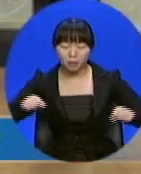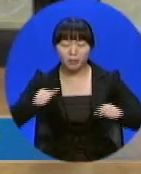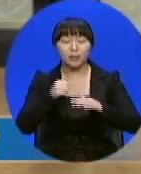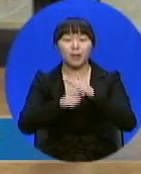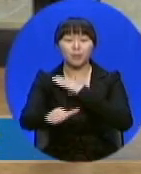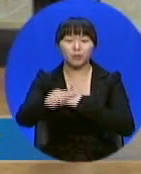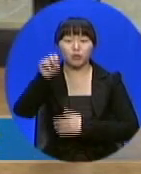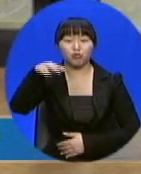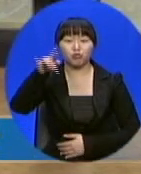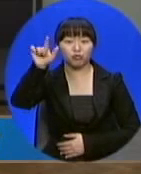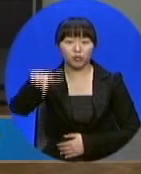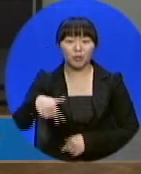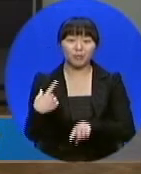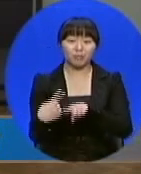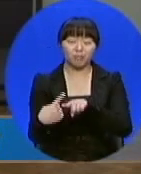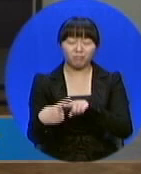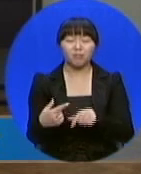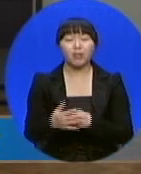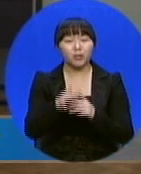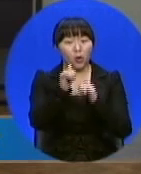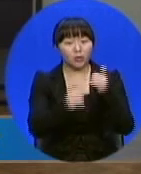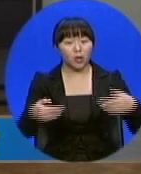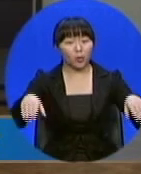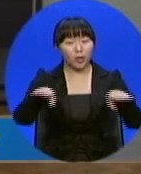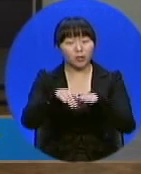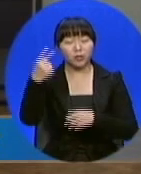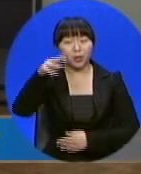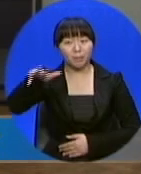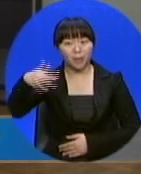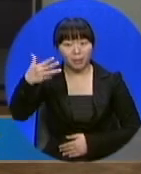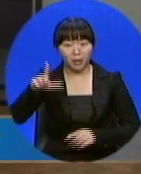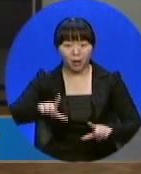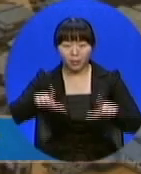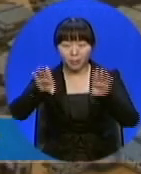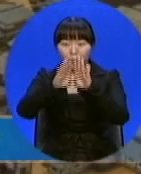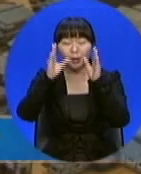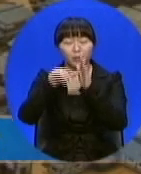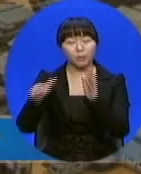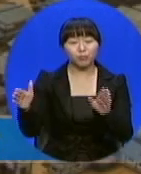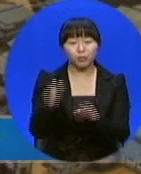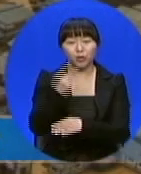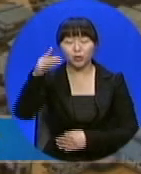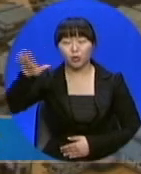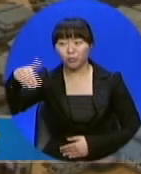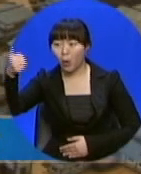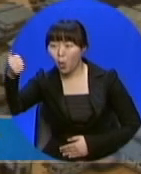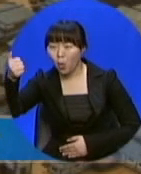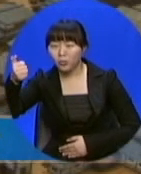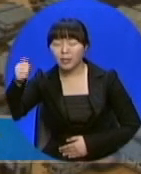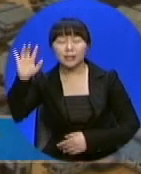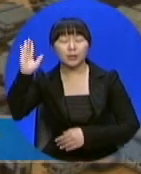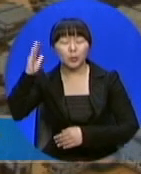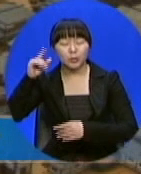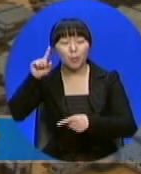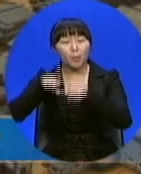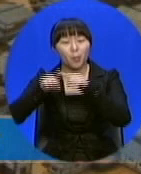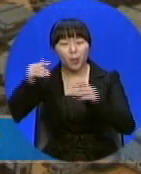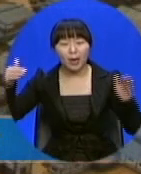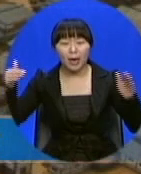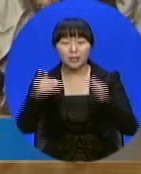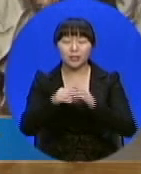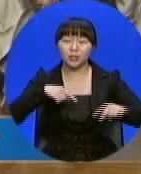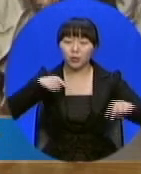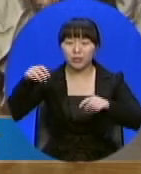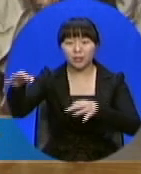대표적인 유적입니다. 역사관 측은 1890년대 개항기부터 1950년대 근대 목포에 이르기까지